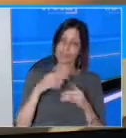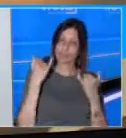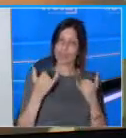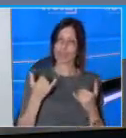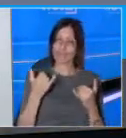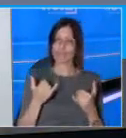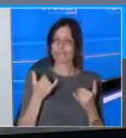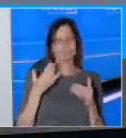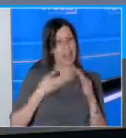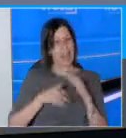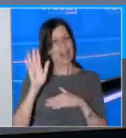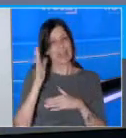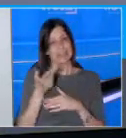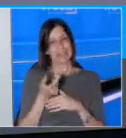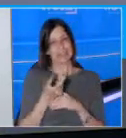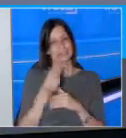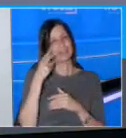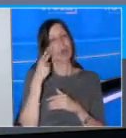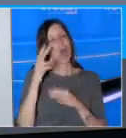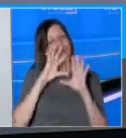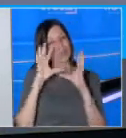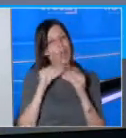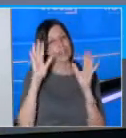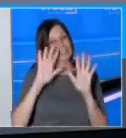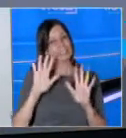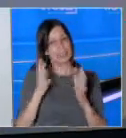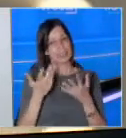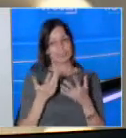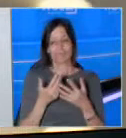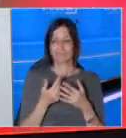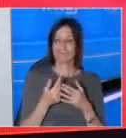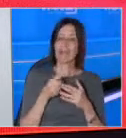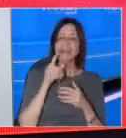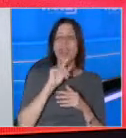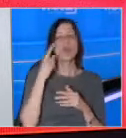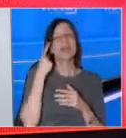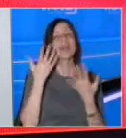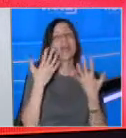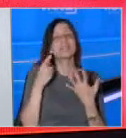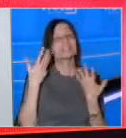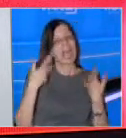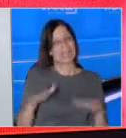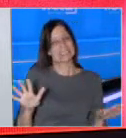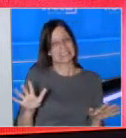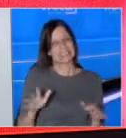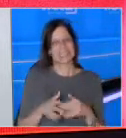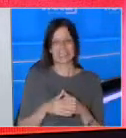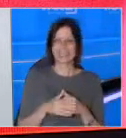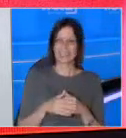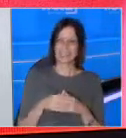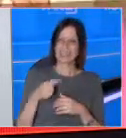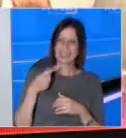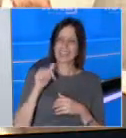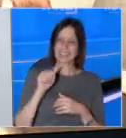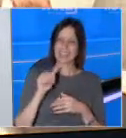יודע, ללכת ולראות את כל הסרטים, ולכולנו. אוי, אתה לא יודע כמה זה חסר. גידי, אורשר, מבקר קולנוע, תודה